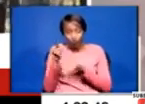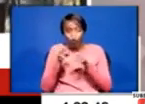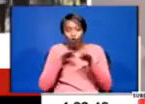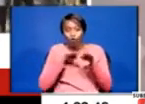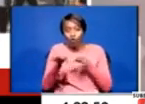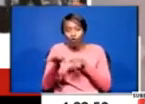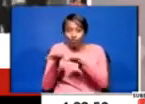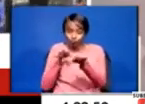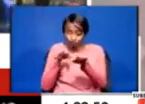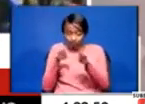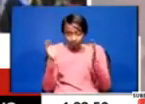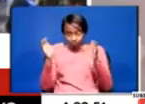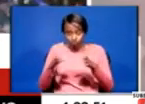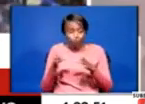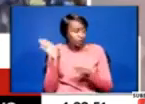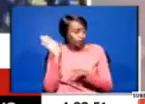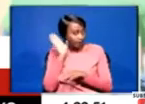anasema nini.